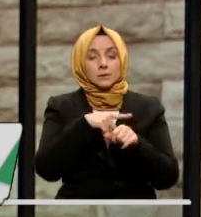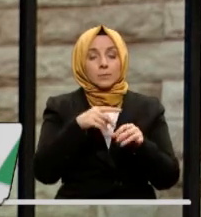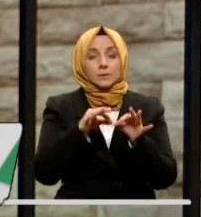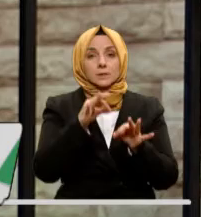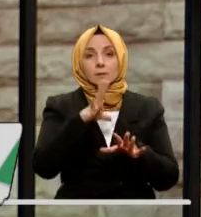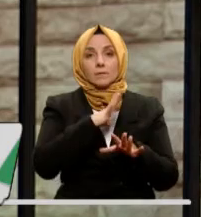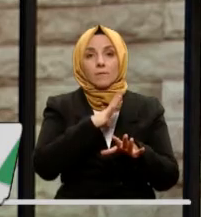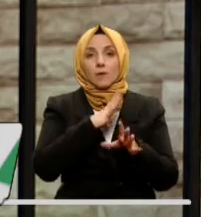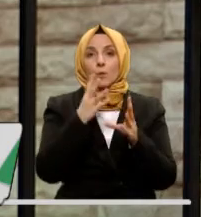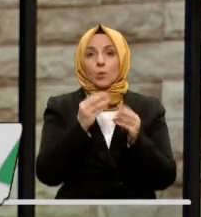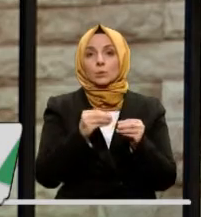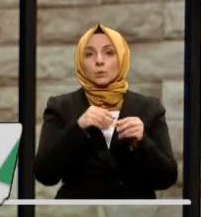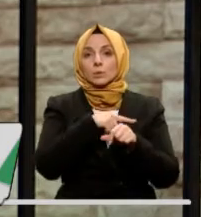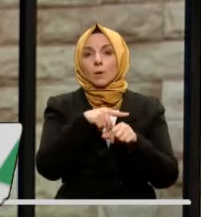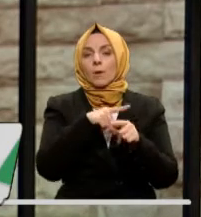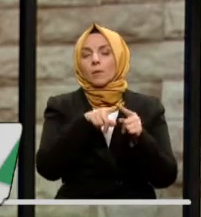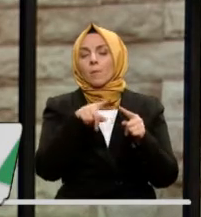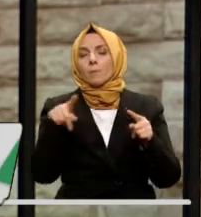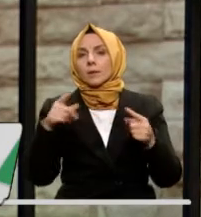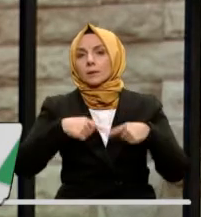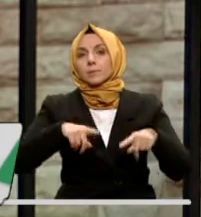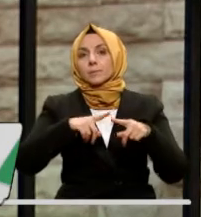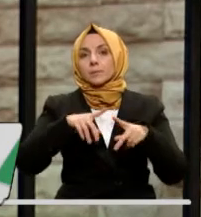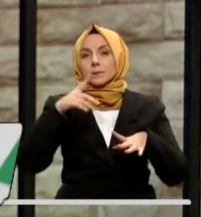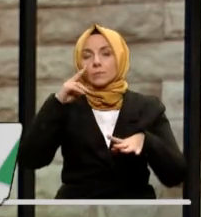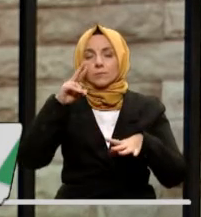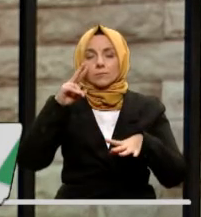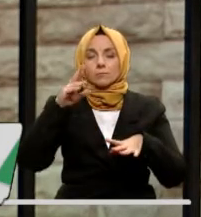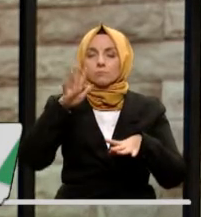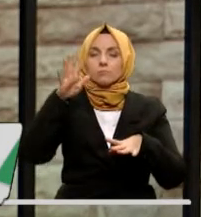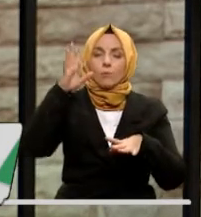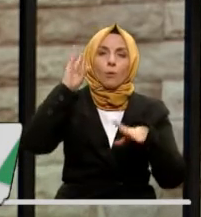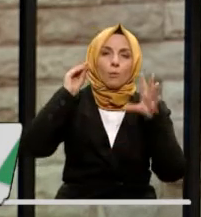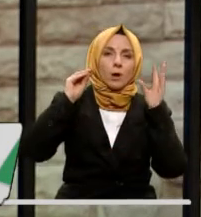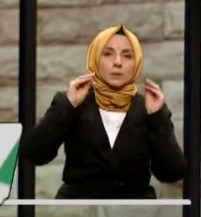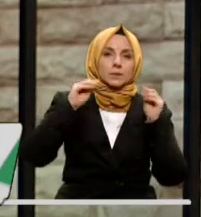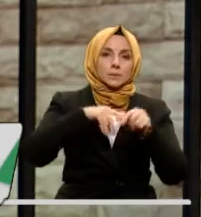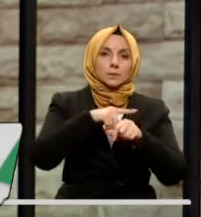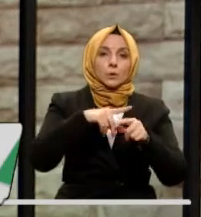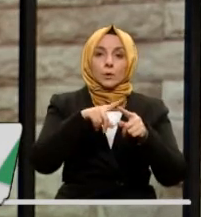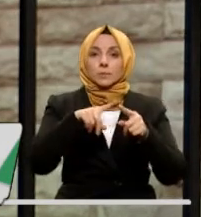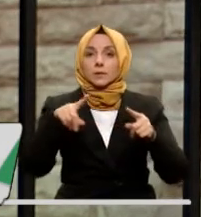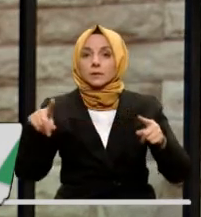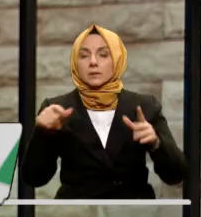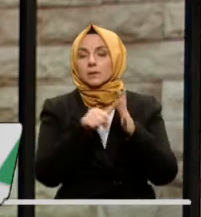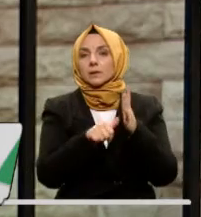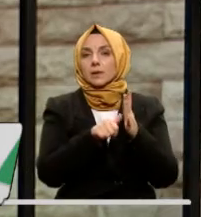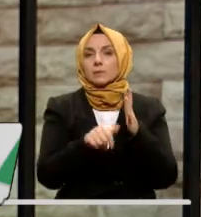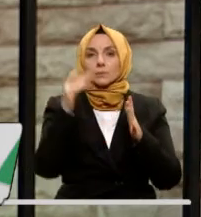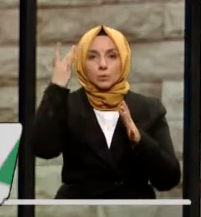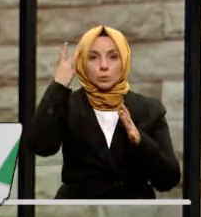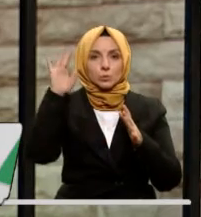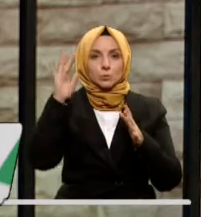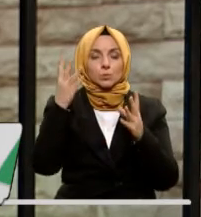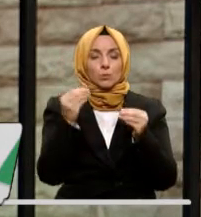var olduğu dönemden beri Yani en azından bizim tespit ettiğimiz dönemden itibaren bir takvim kültürünün takvim olgusunun